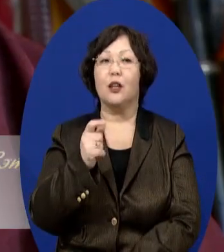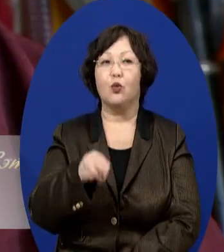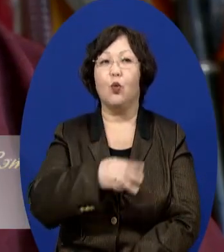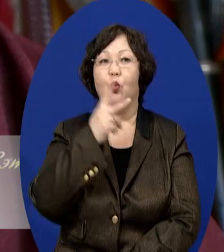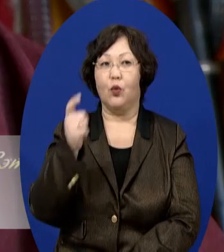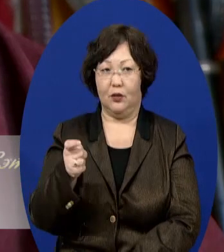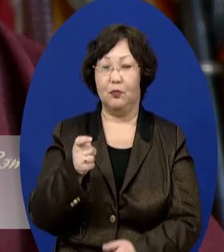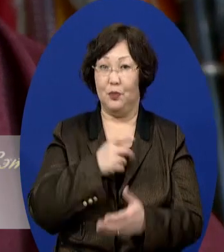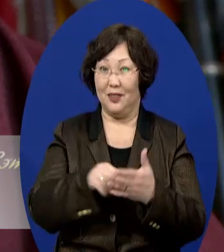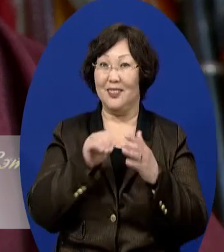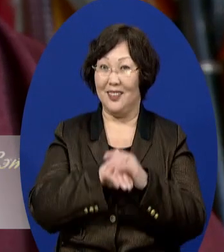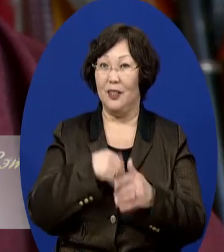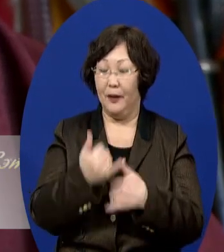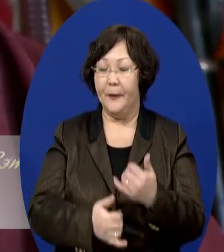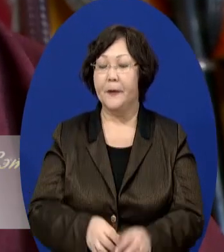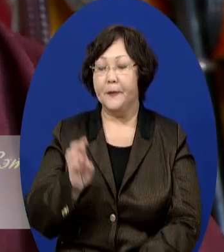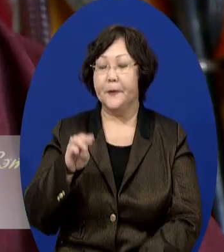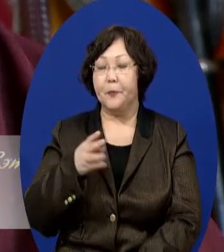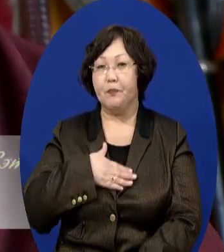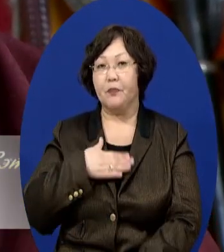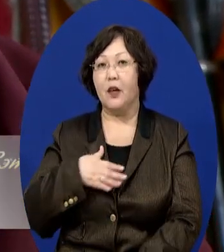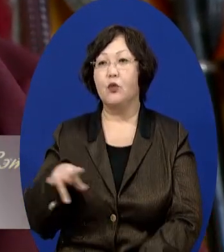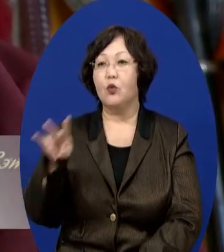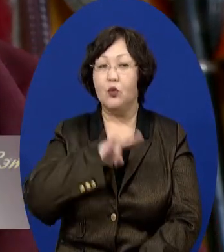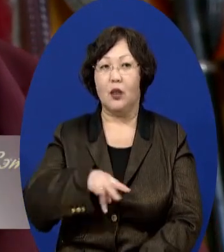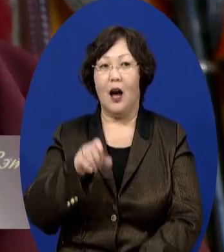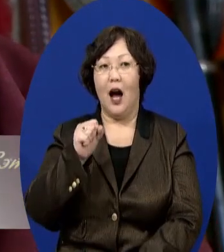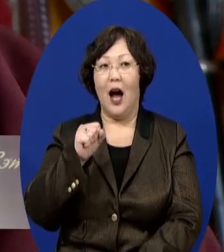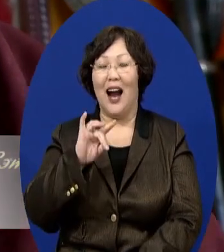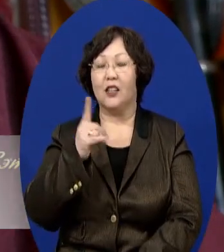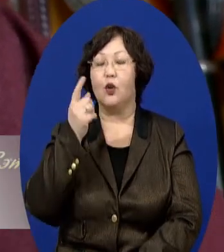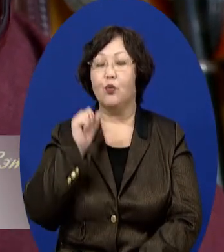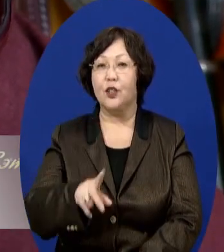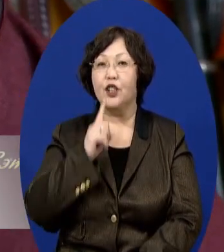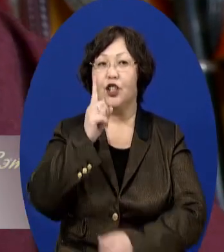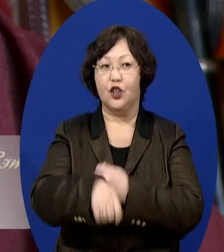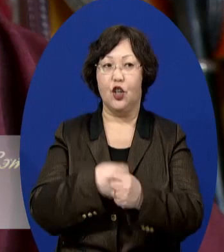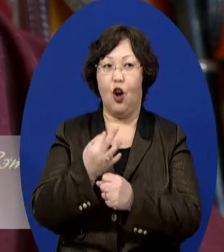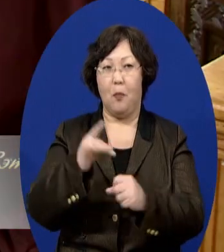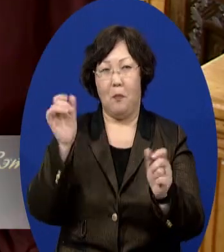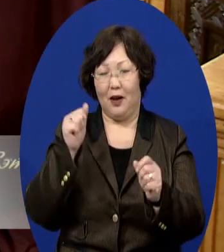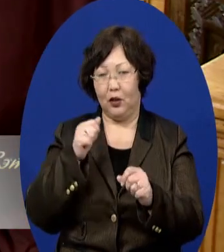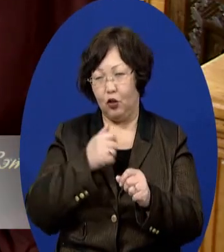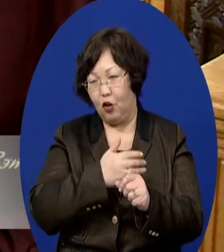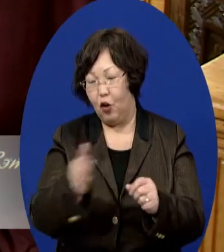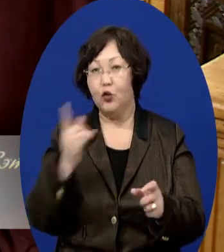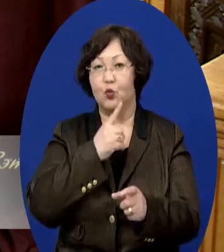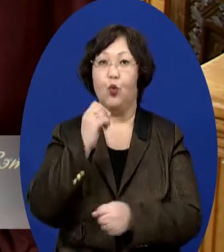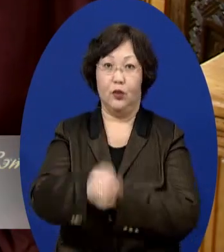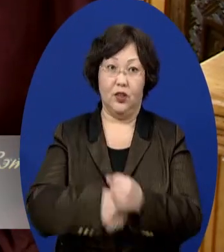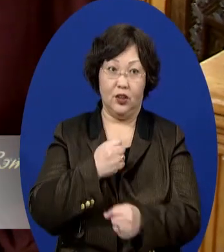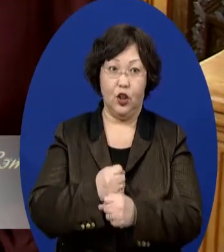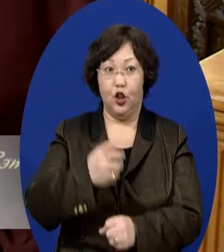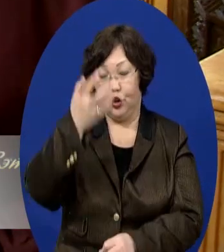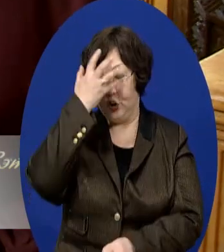бас нэг зүйлээр бахархаж явдаг энэ нутгийнхаа. Манай нутгч дардаа үсгэлийн 1 жилийн ой гэж хийснээс хойш өнөөдөр одоо 100 жилийн энэ хугацаанд төрийн наадмаас